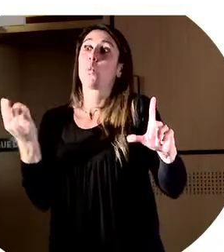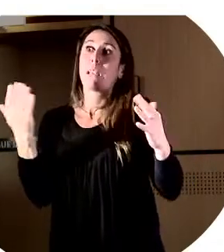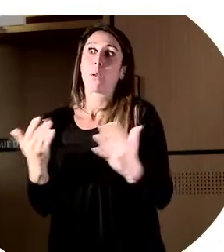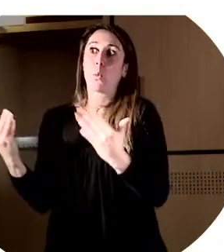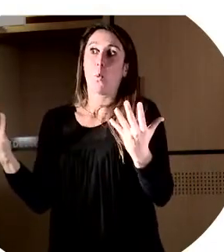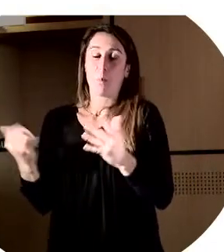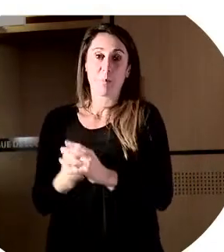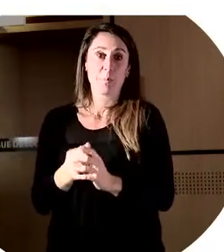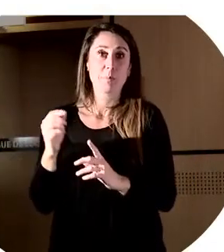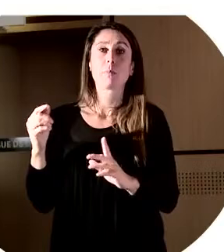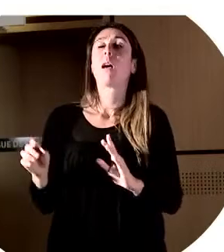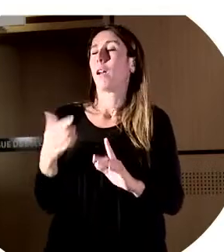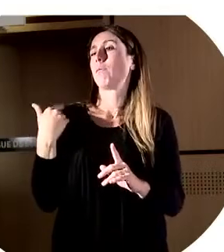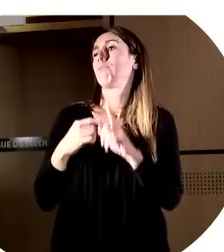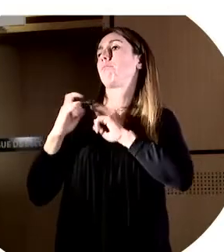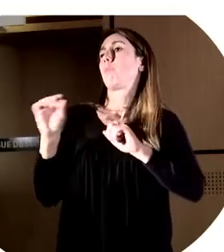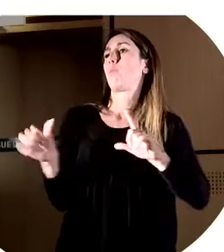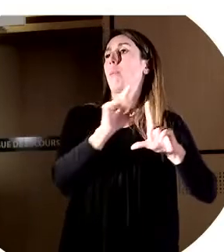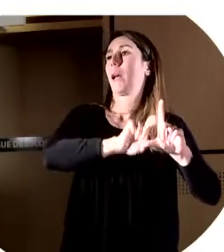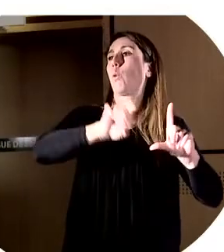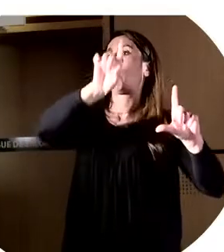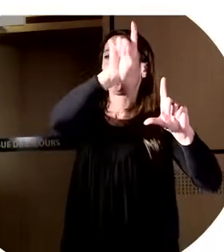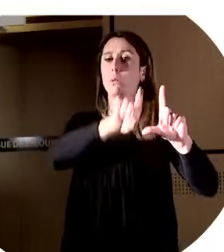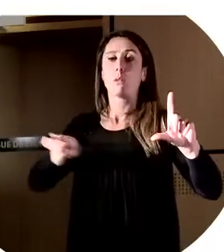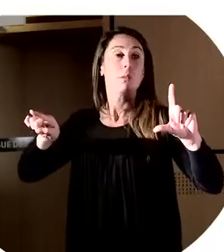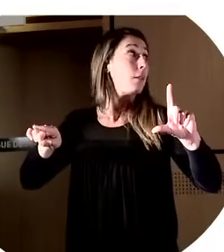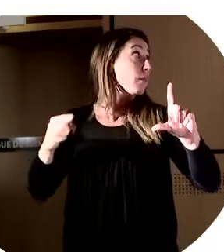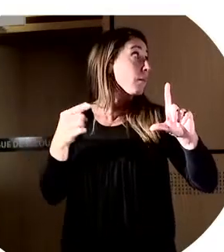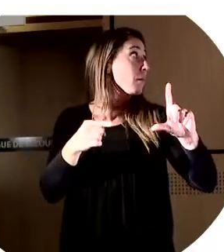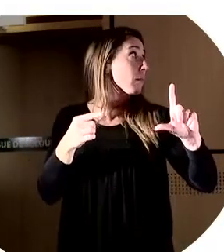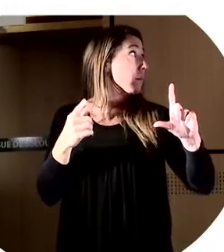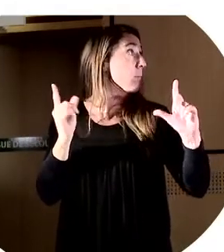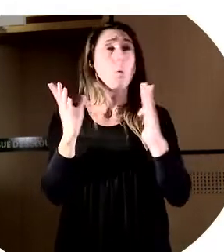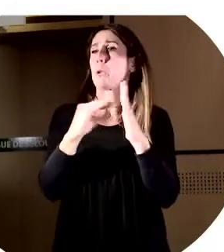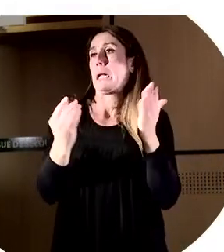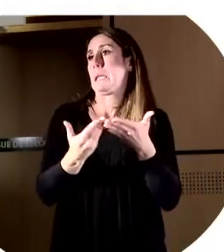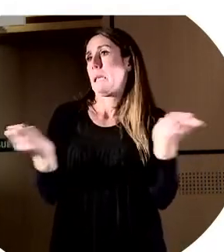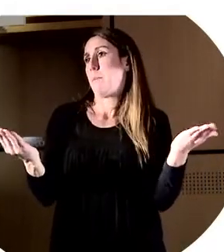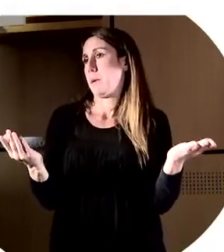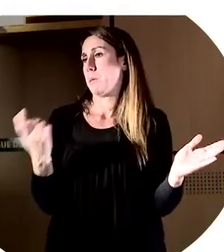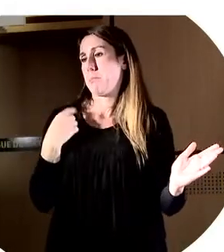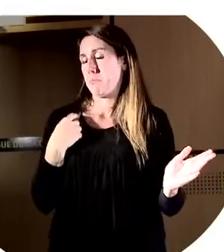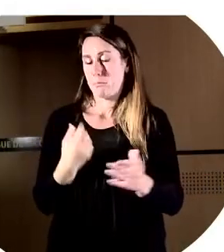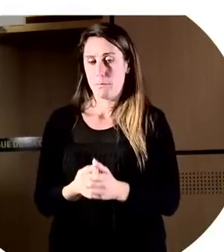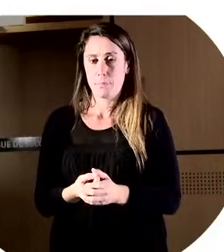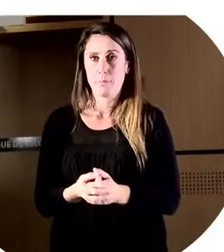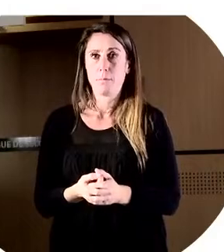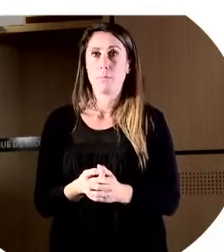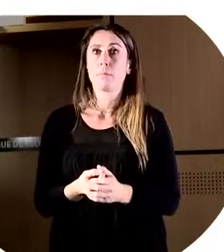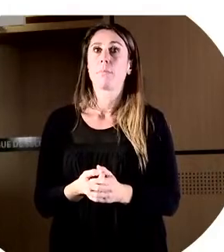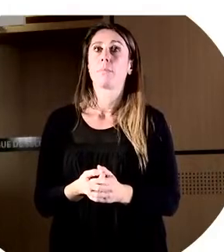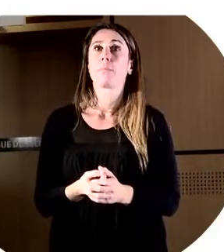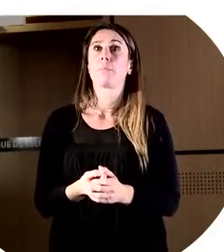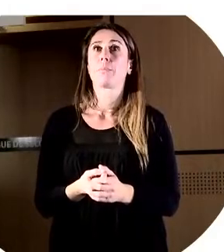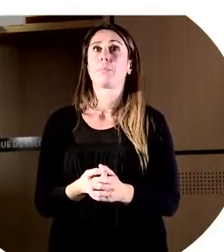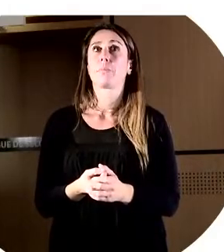la première courbe. En fait, c'est très simple. En tout cas, ce modèle-là est vraiment très simple. Pour tracer cette courbe, je